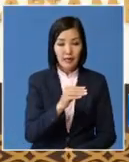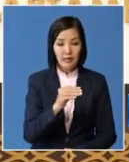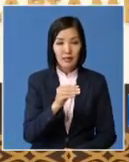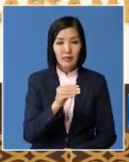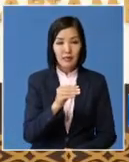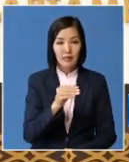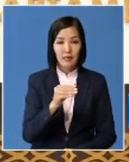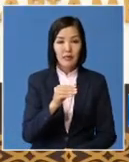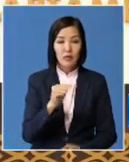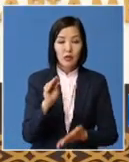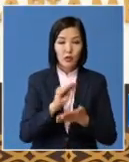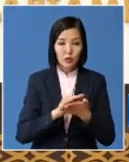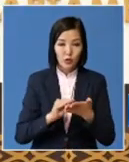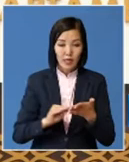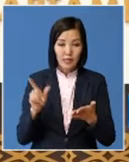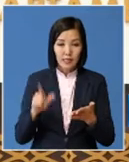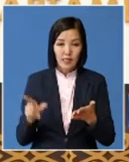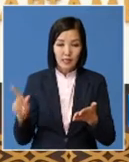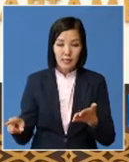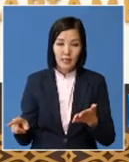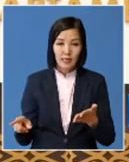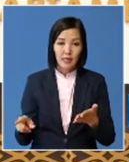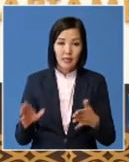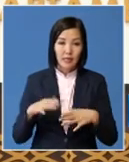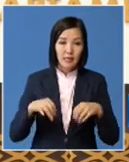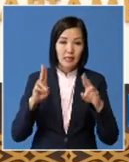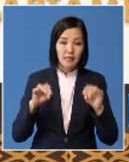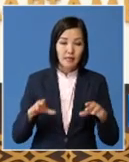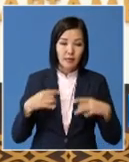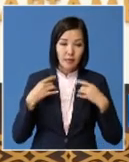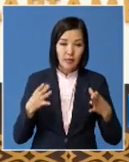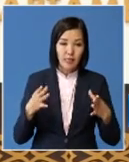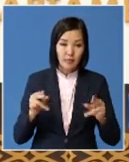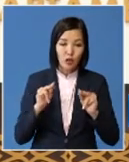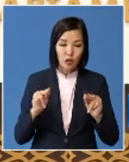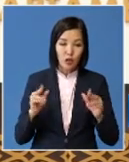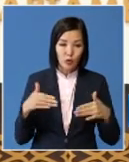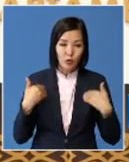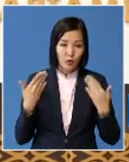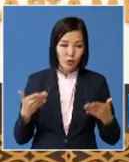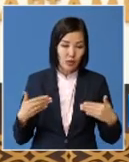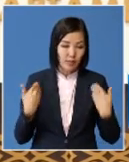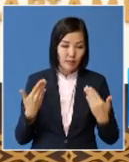Барлық қаламгерлерін, журналистерді кәсіби мейраммен шын жүректен құттықтаймыз. Мына